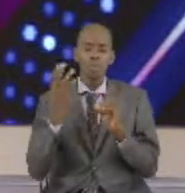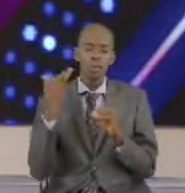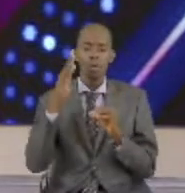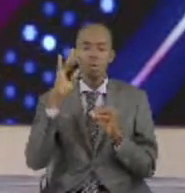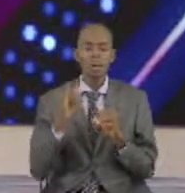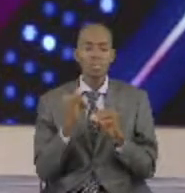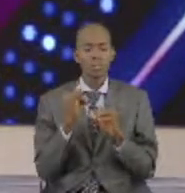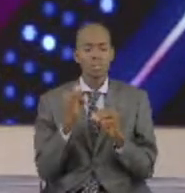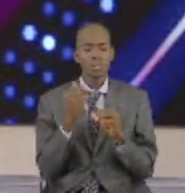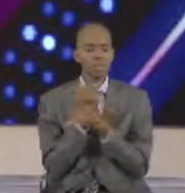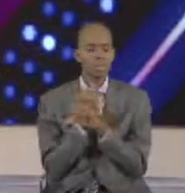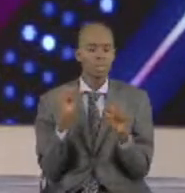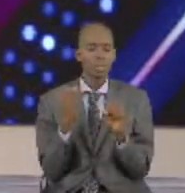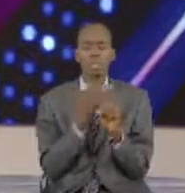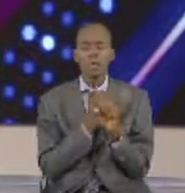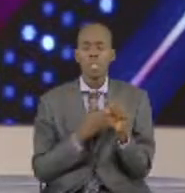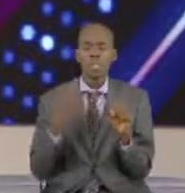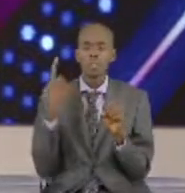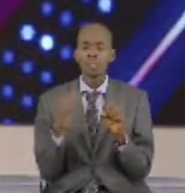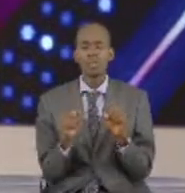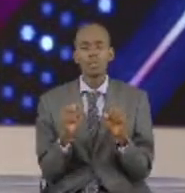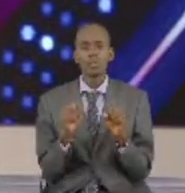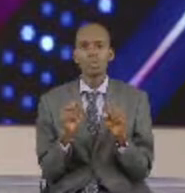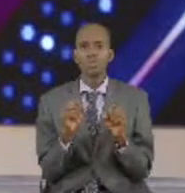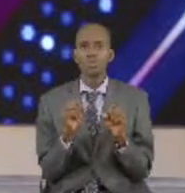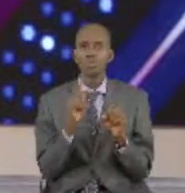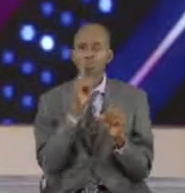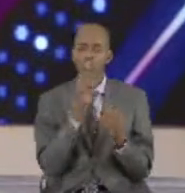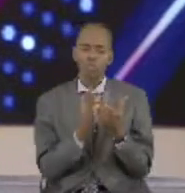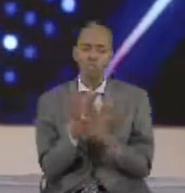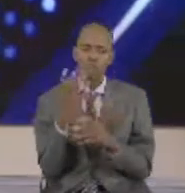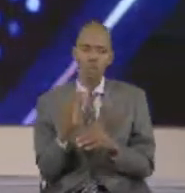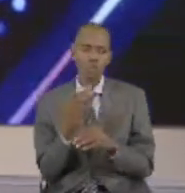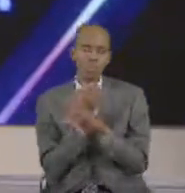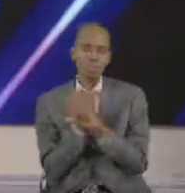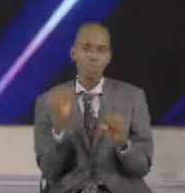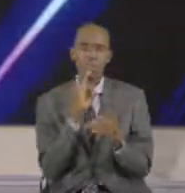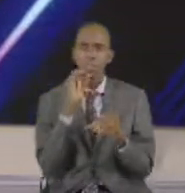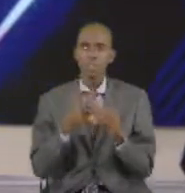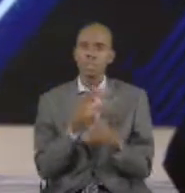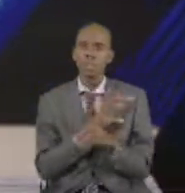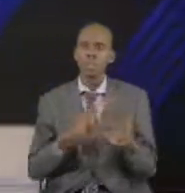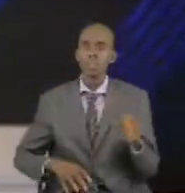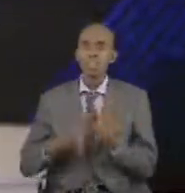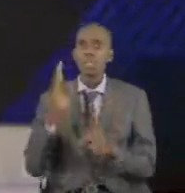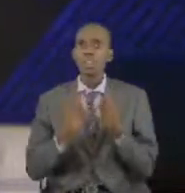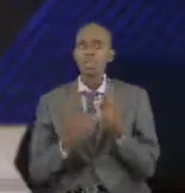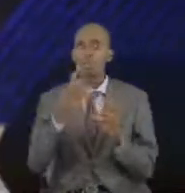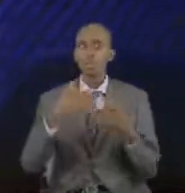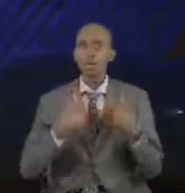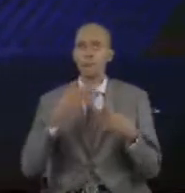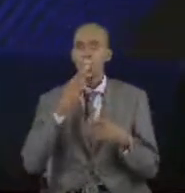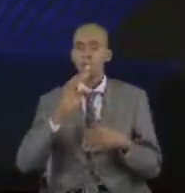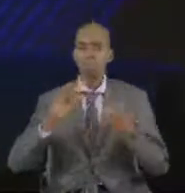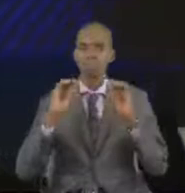le salue comme la vérité de la vérité est ancrée sans la vérité du salut est ancrée soeur si vous avez été un seuil est